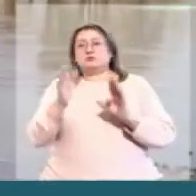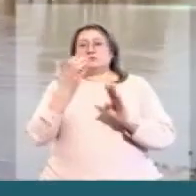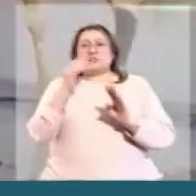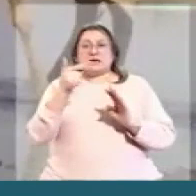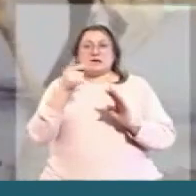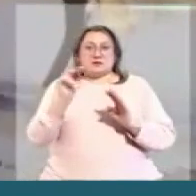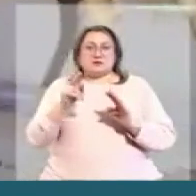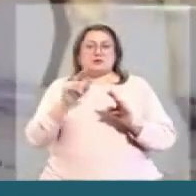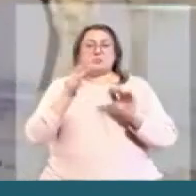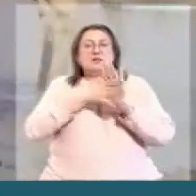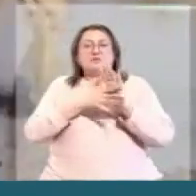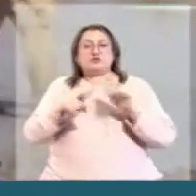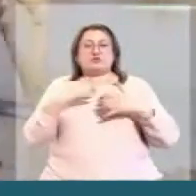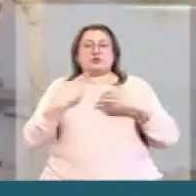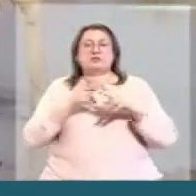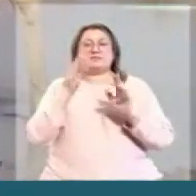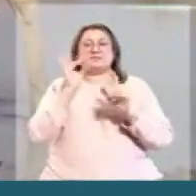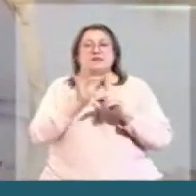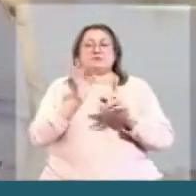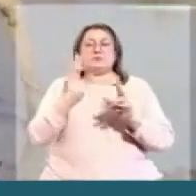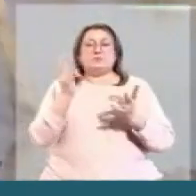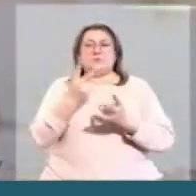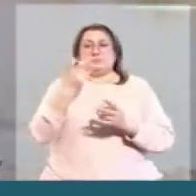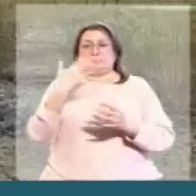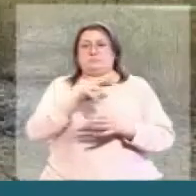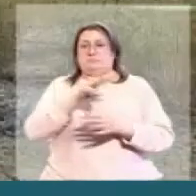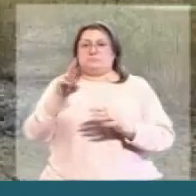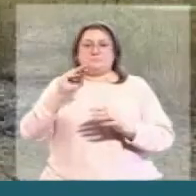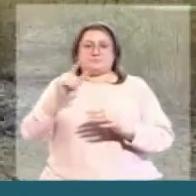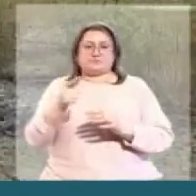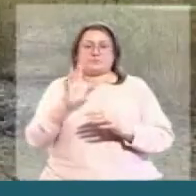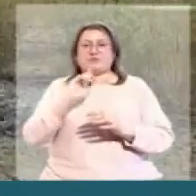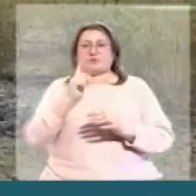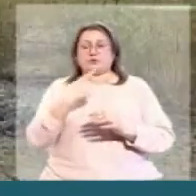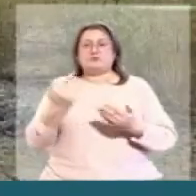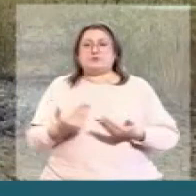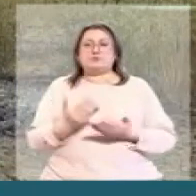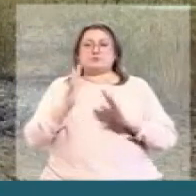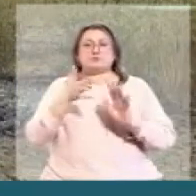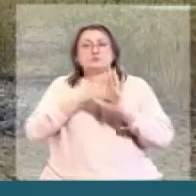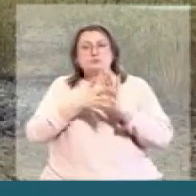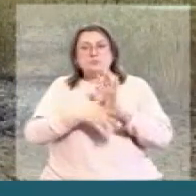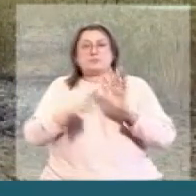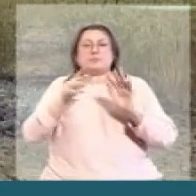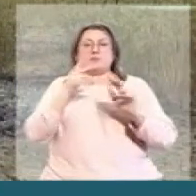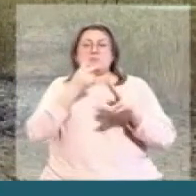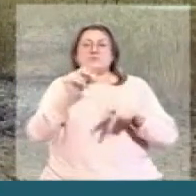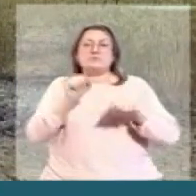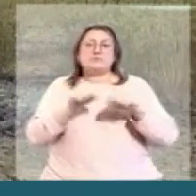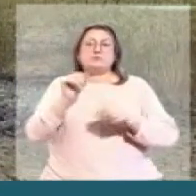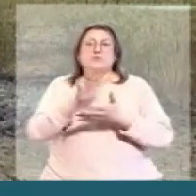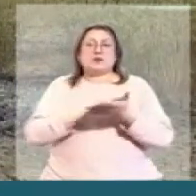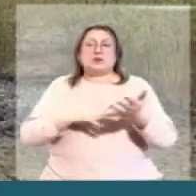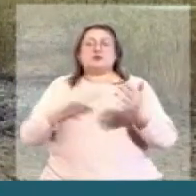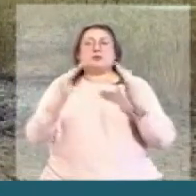рамках исследований животных. На эти цели потребуется 250 миллионов тенге в год. Животных будут изучать с рассмотрением возможности